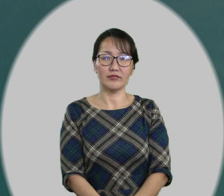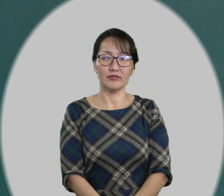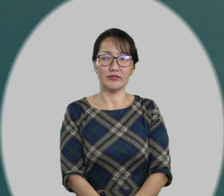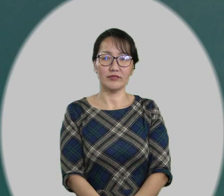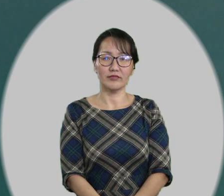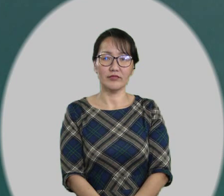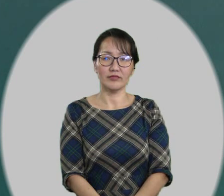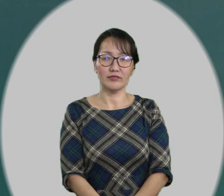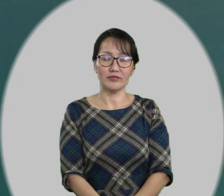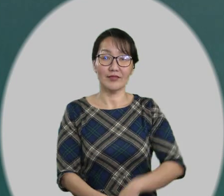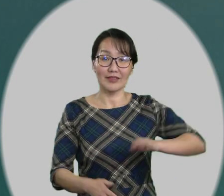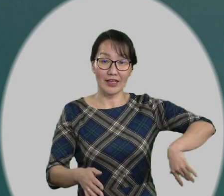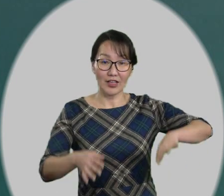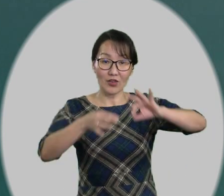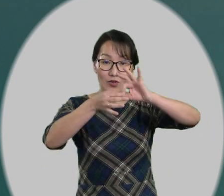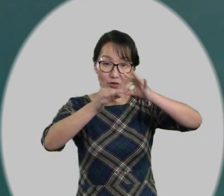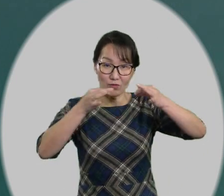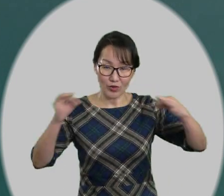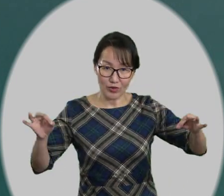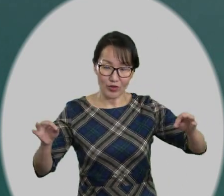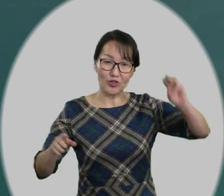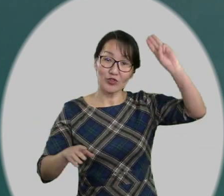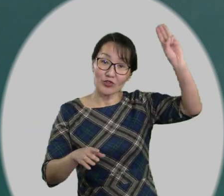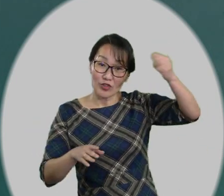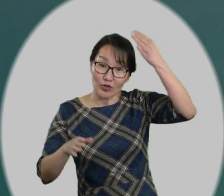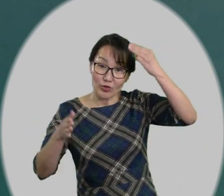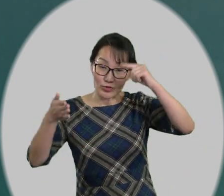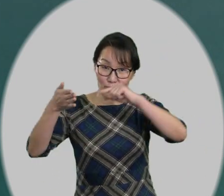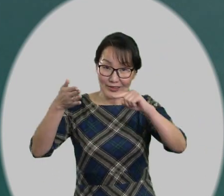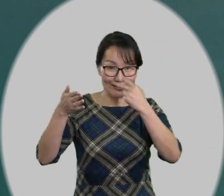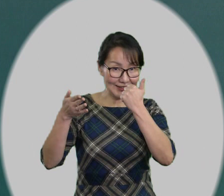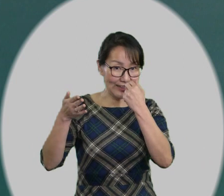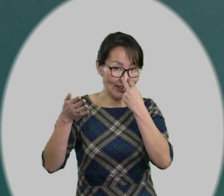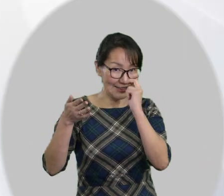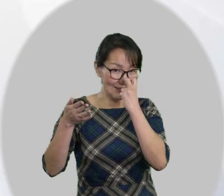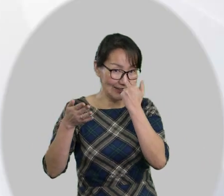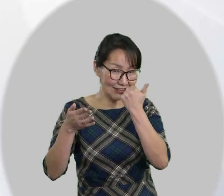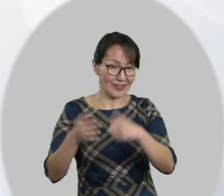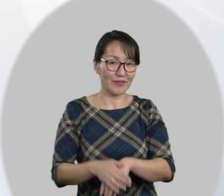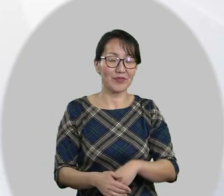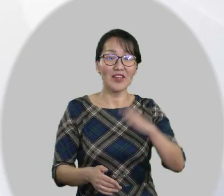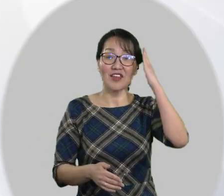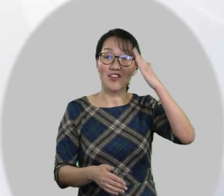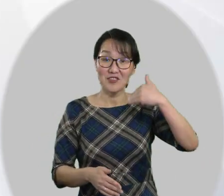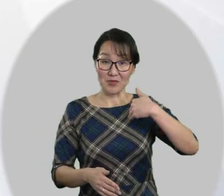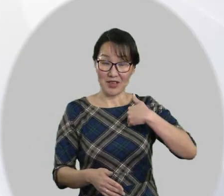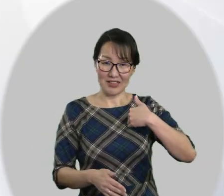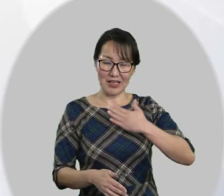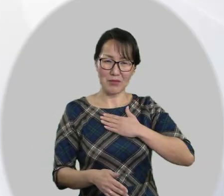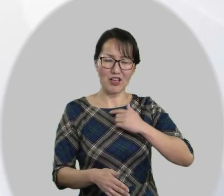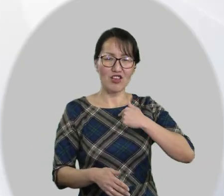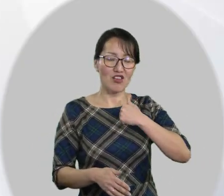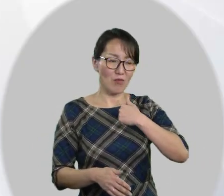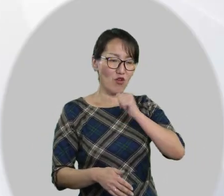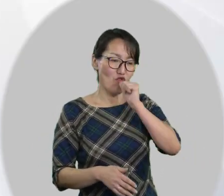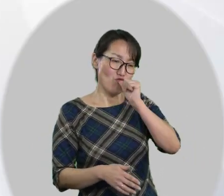За дараагийн өгүүлбэрт байгаа тодруулсан үгийг хүүхдүүдэд ажиглаарай. Ээж маань намайг